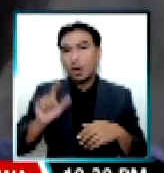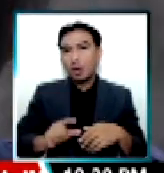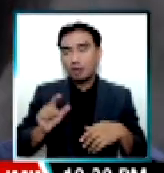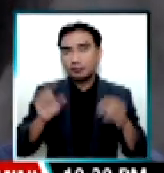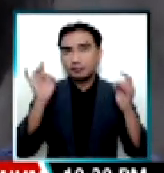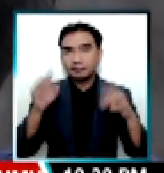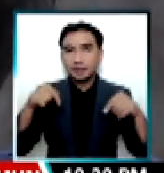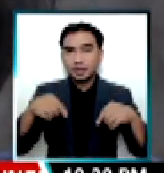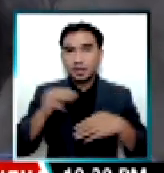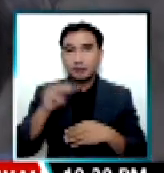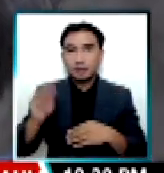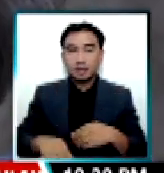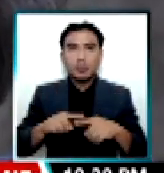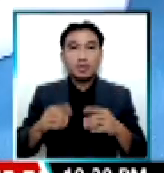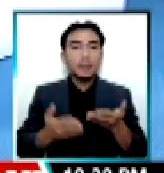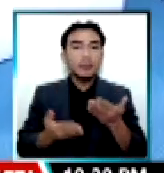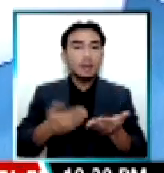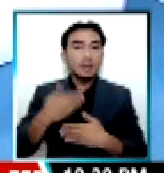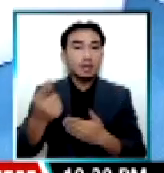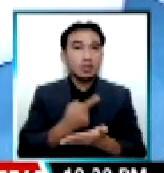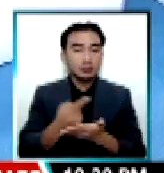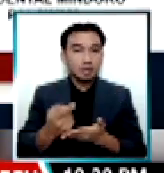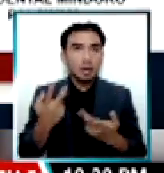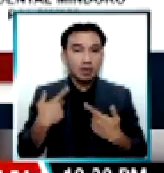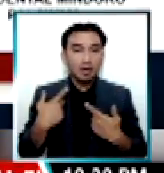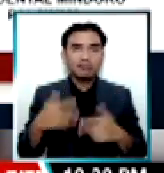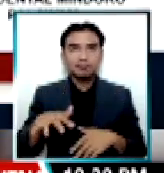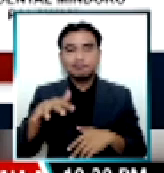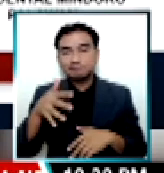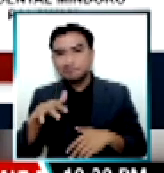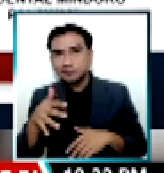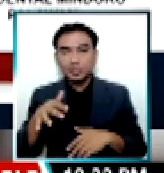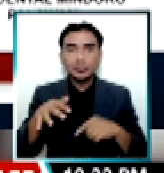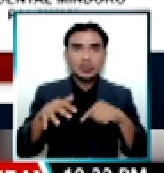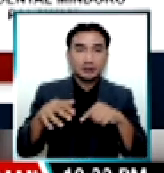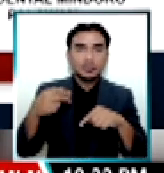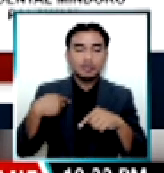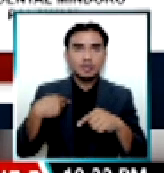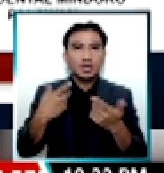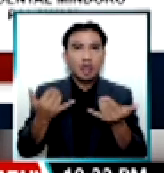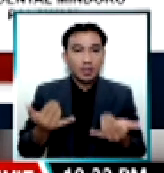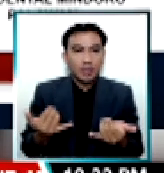Pero by next week, we're projecting nasa moderate risk na tayo, yellow. Current situation natin, hindi pa naman siya